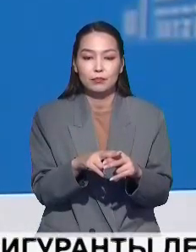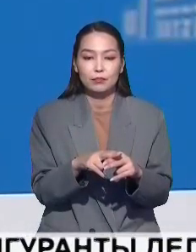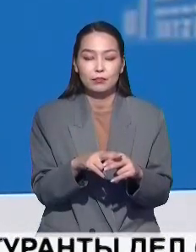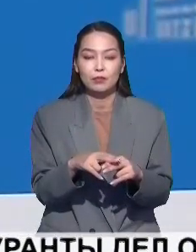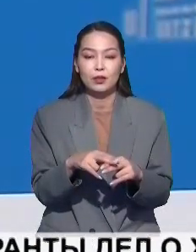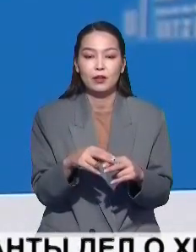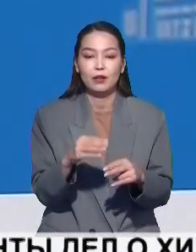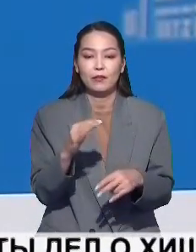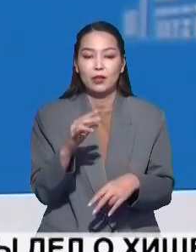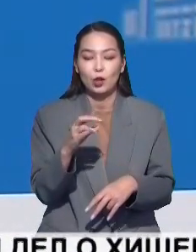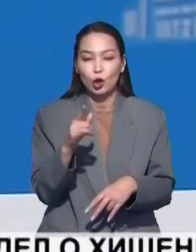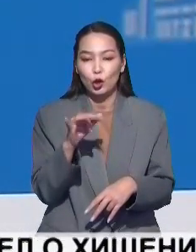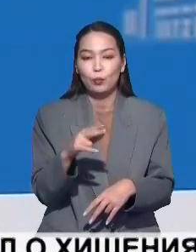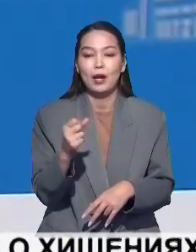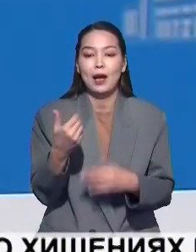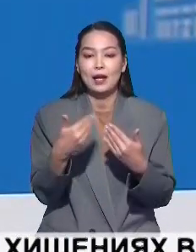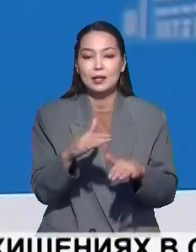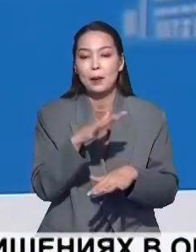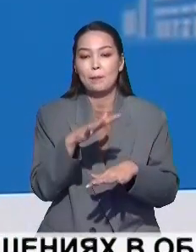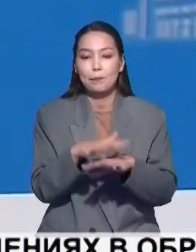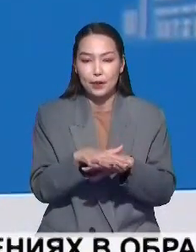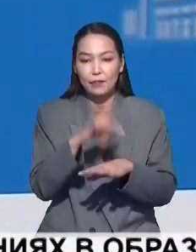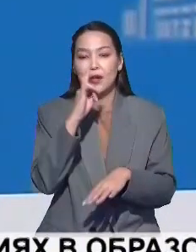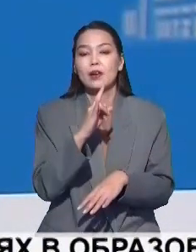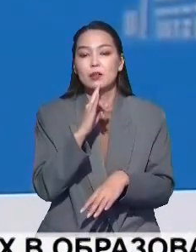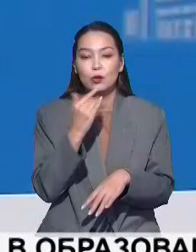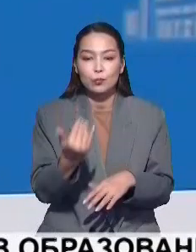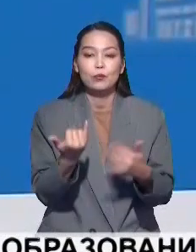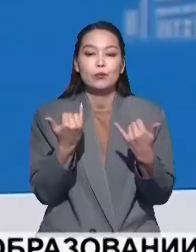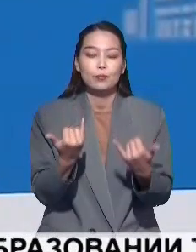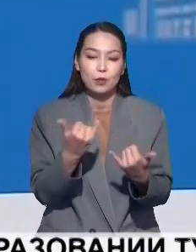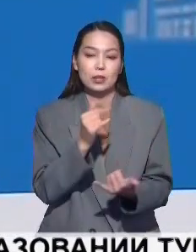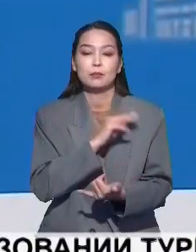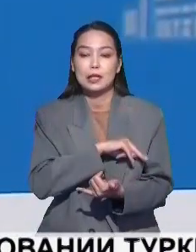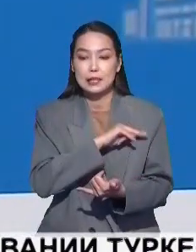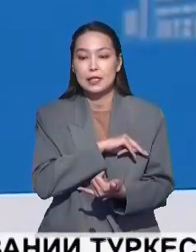Group на открытие банка в Казахстане. Сейчас они находятся в процессе